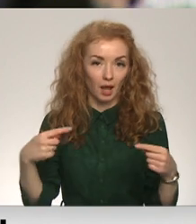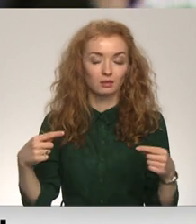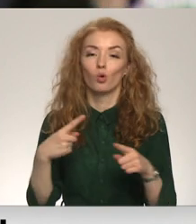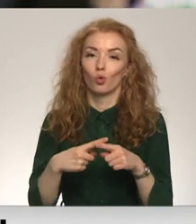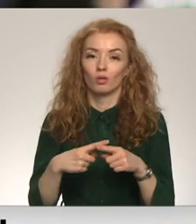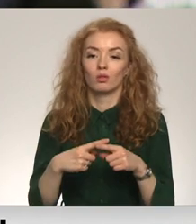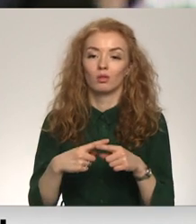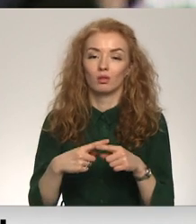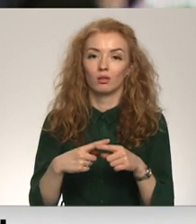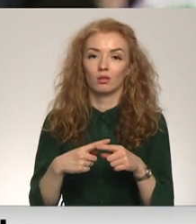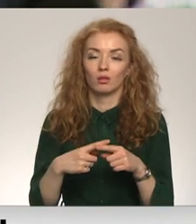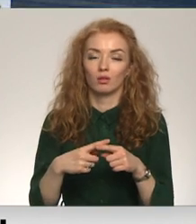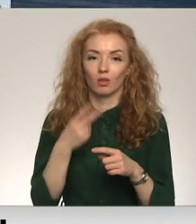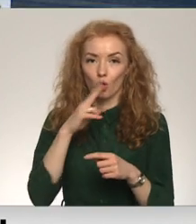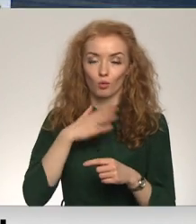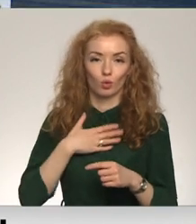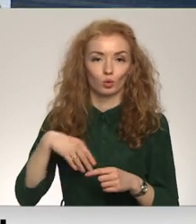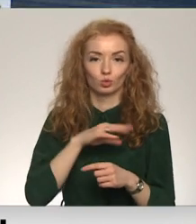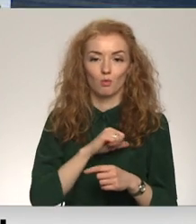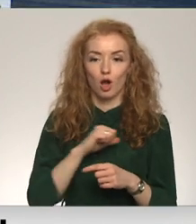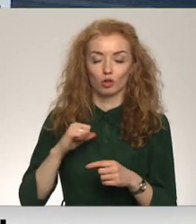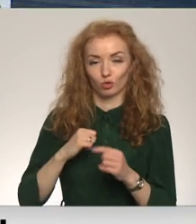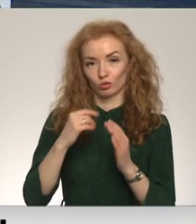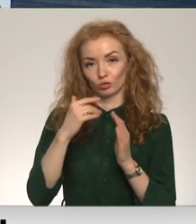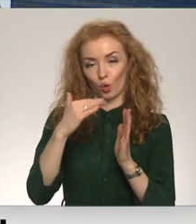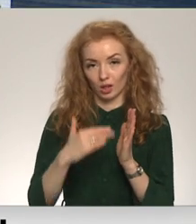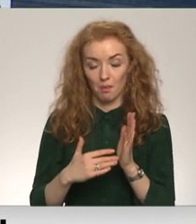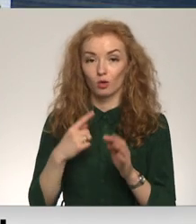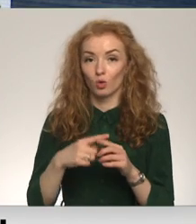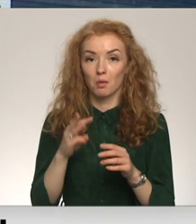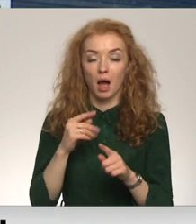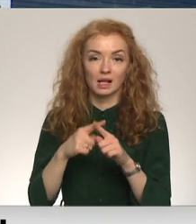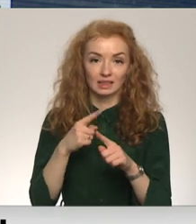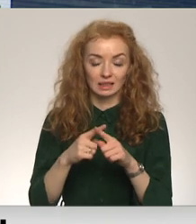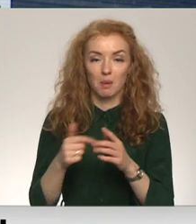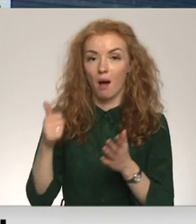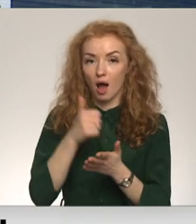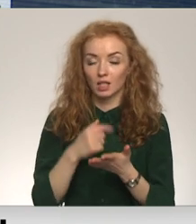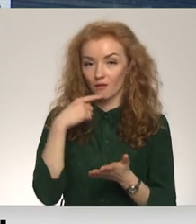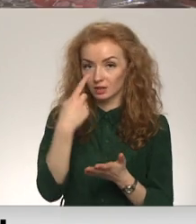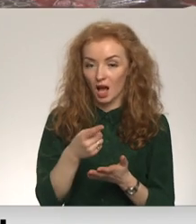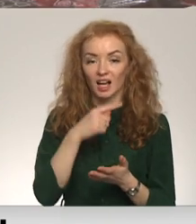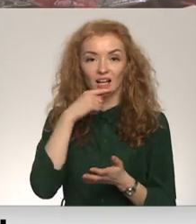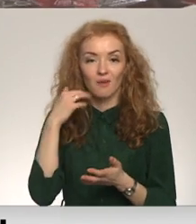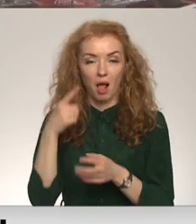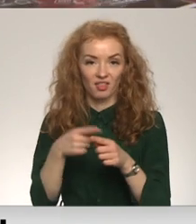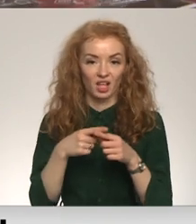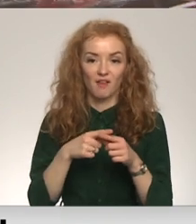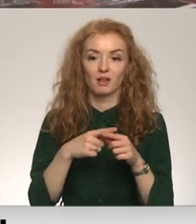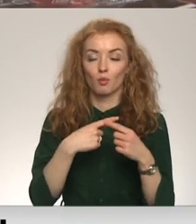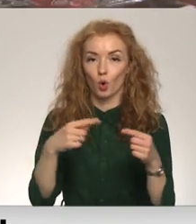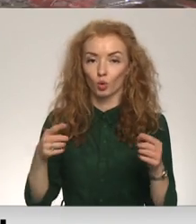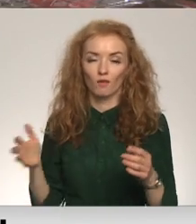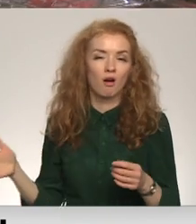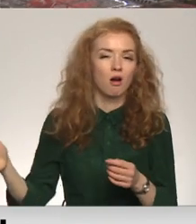virkni preces no mūsu pašu sortimenta. Maksima pārstāvi norāda, ka Krievijas un Baltkrievijas produkti no plauktiem tiek izņemti visos